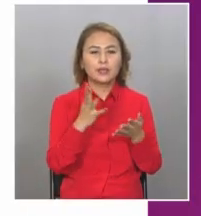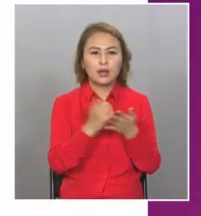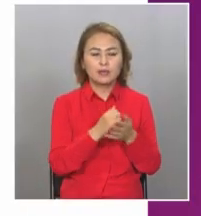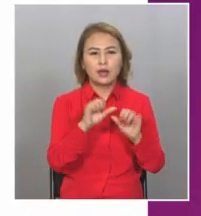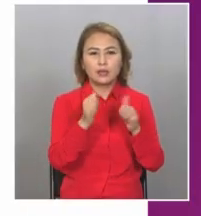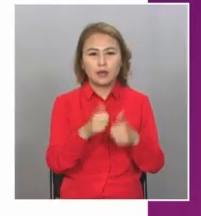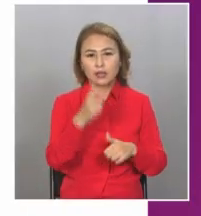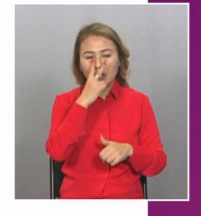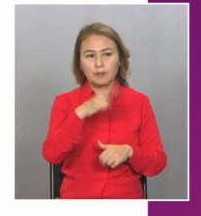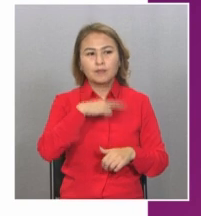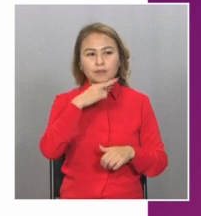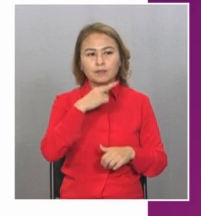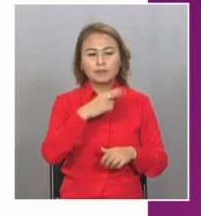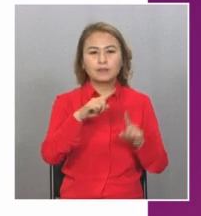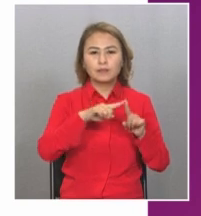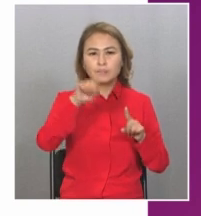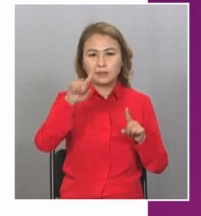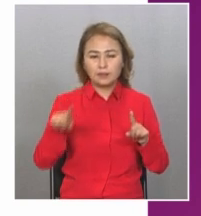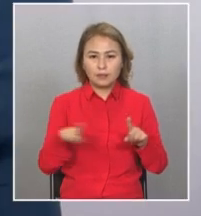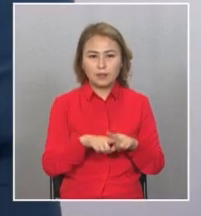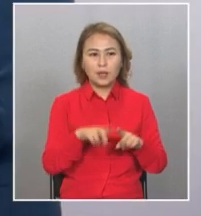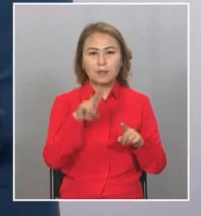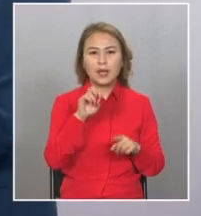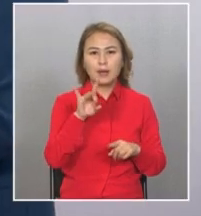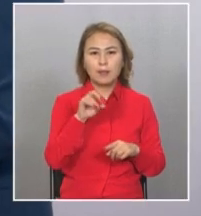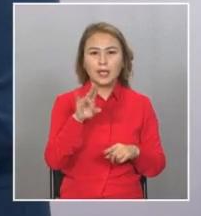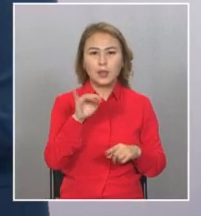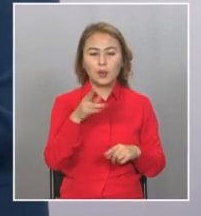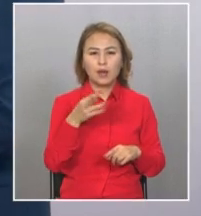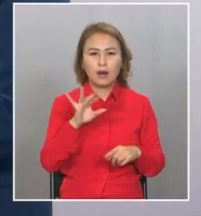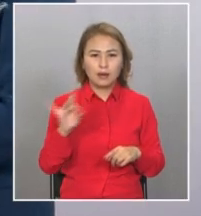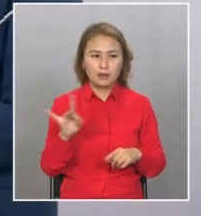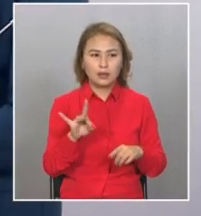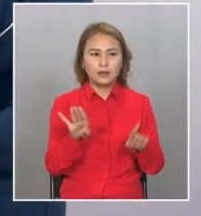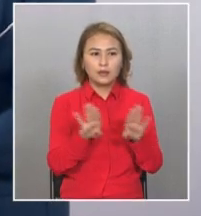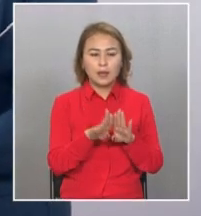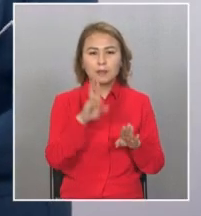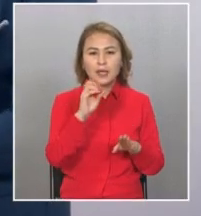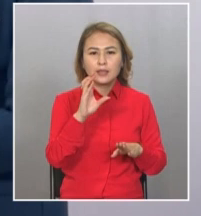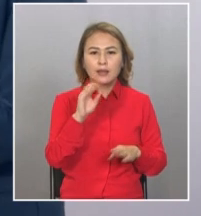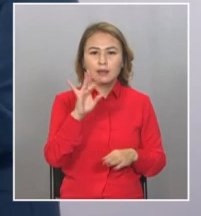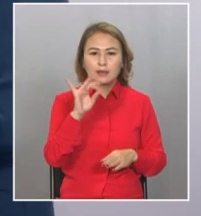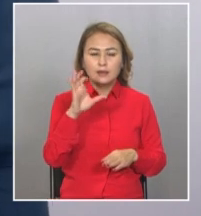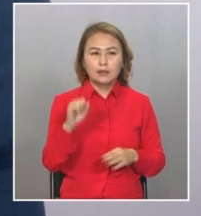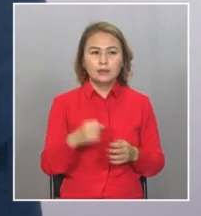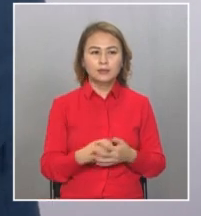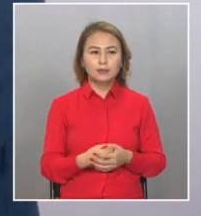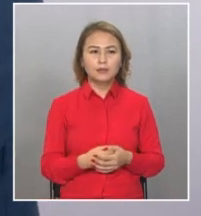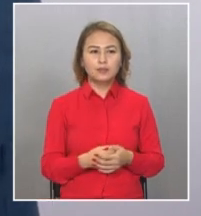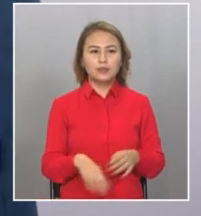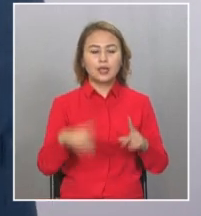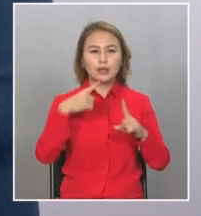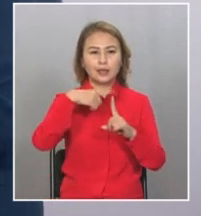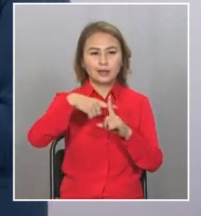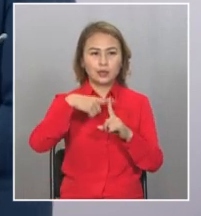қасиетін еске түсіре, ромбының диагональдары перпендикуляр және ромб бұрыштарының бисектрисасы болады. Сонымен бірге